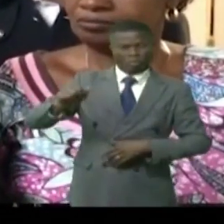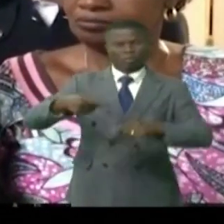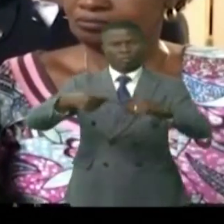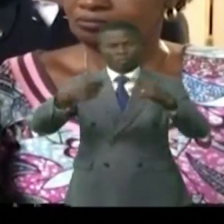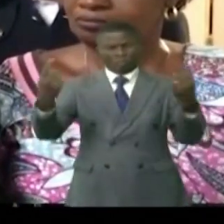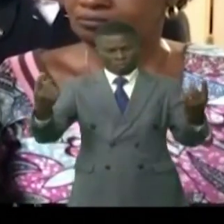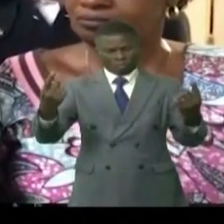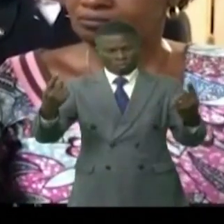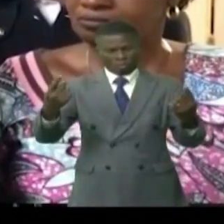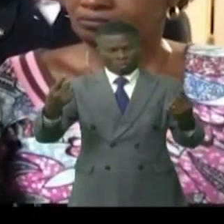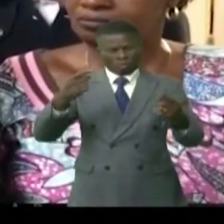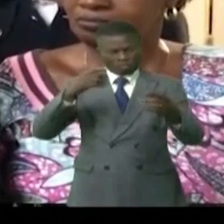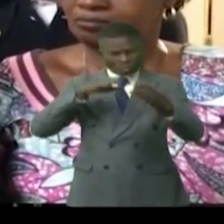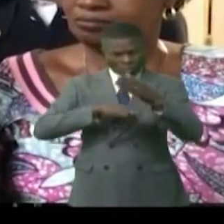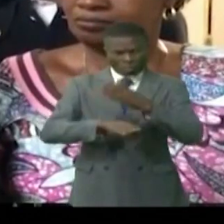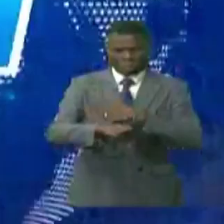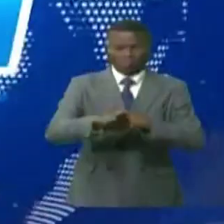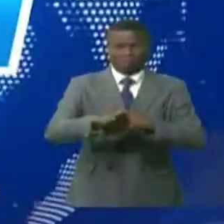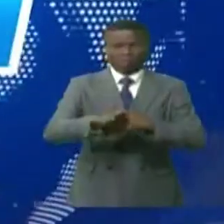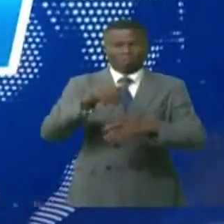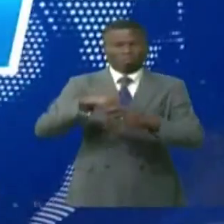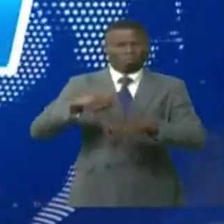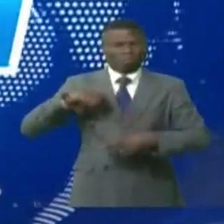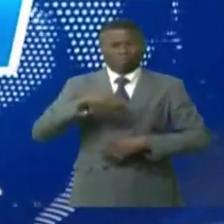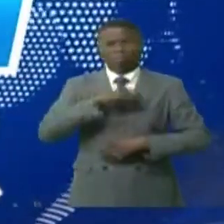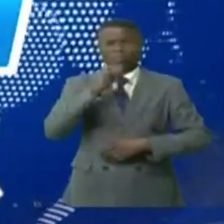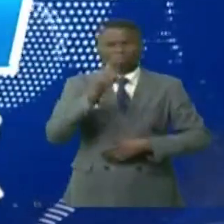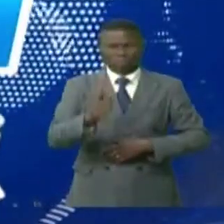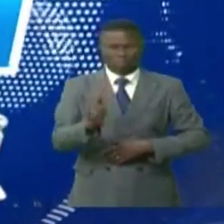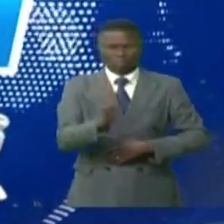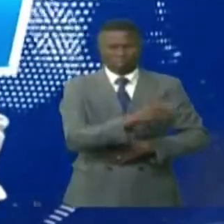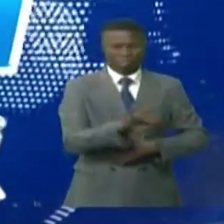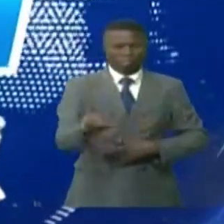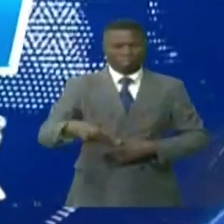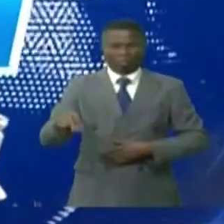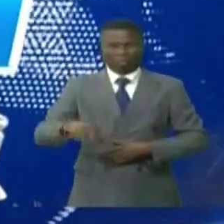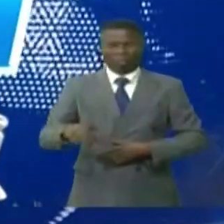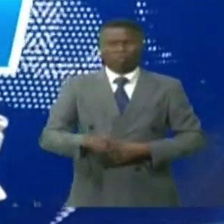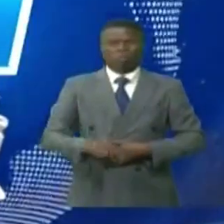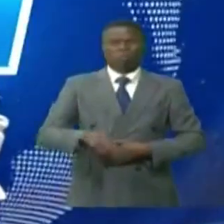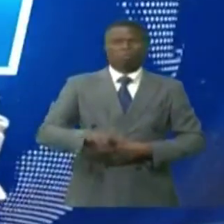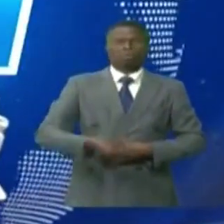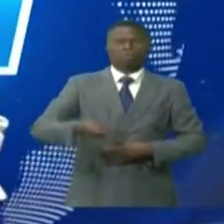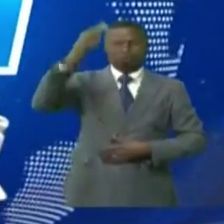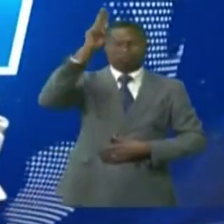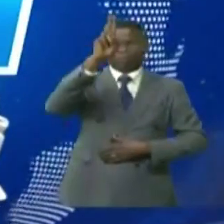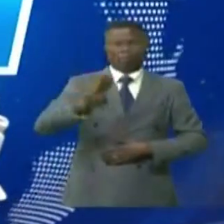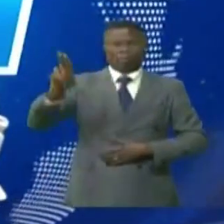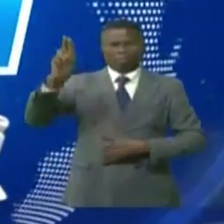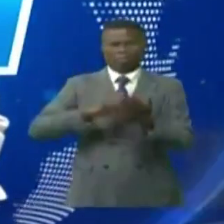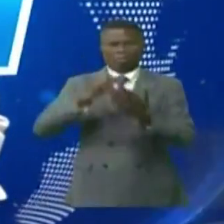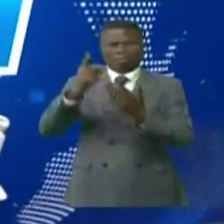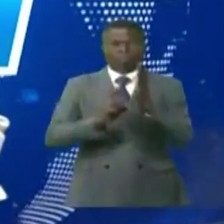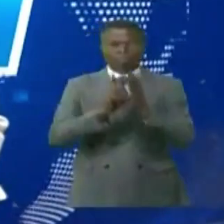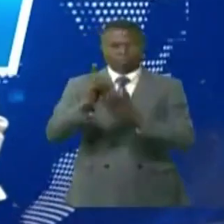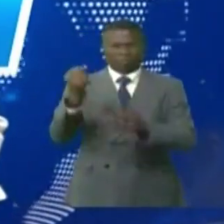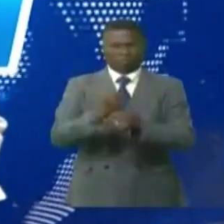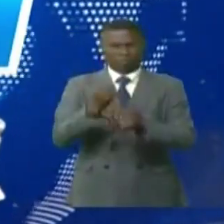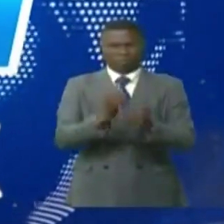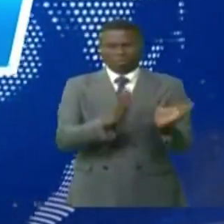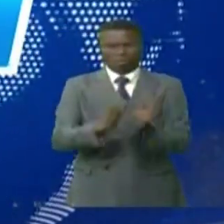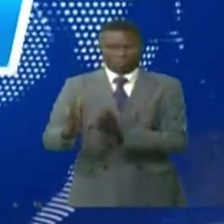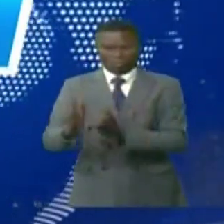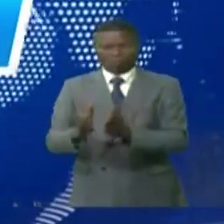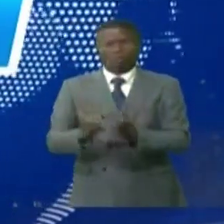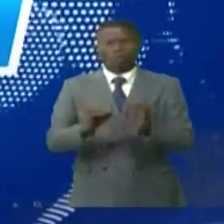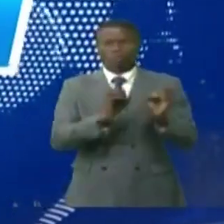l'ennemi n'en profite pas. Et dans la province du Haut-Uele, bientôt un plan de développement. Les travaux de son élaboration ont